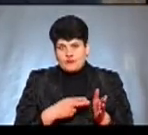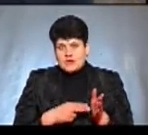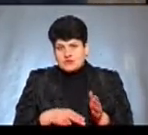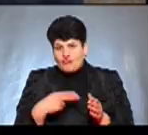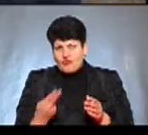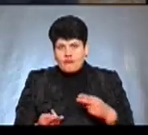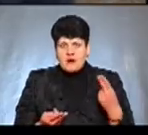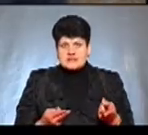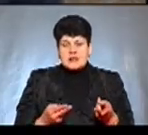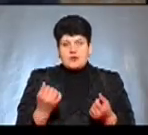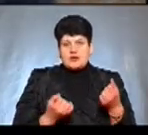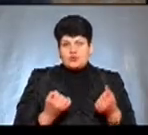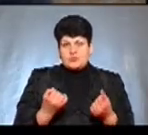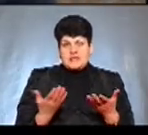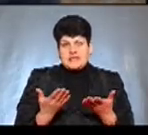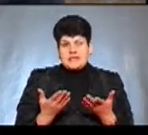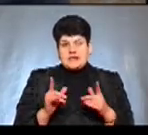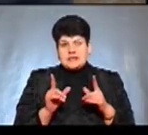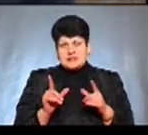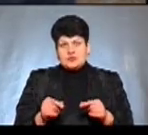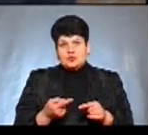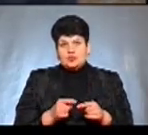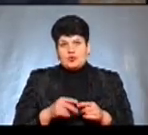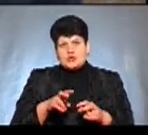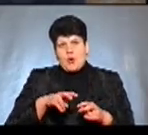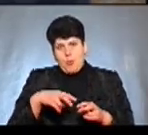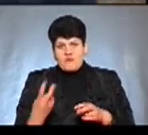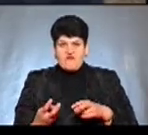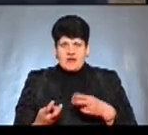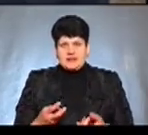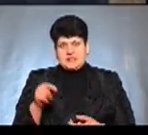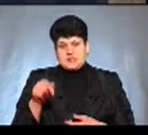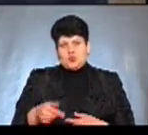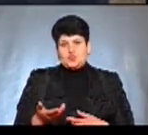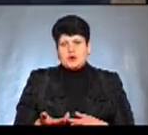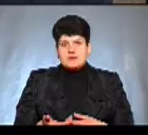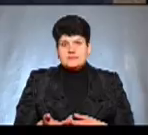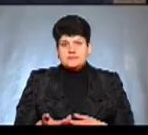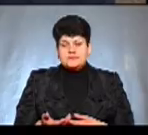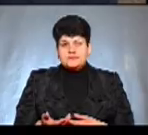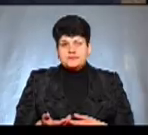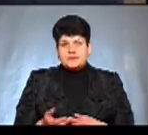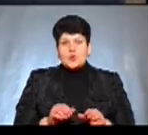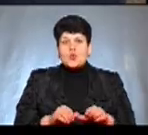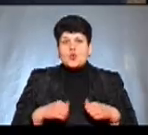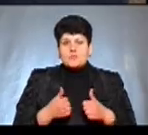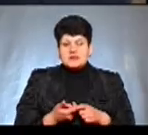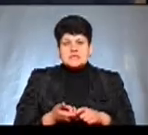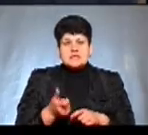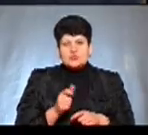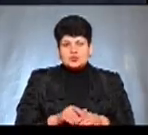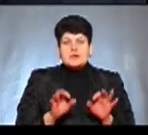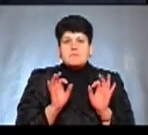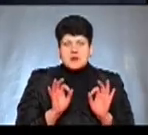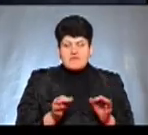по даній споруді, обвалитися туди. Так що комісія дуже